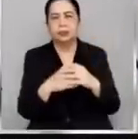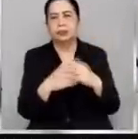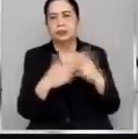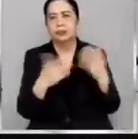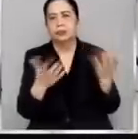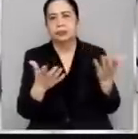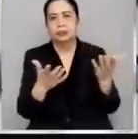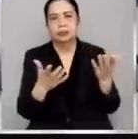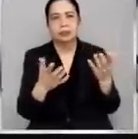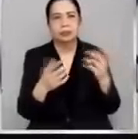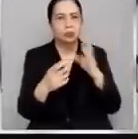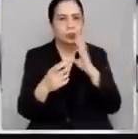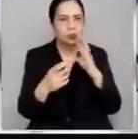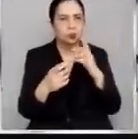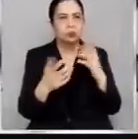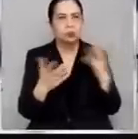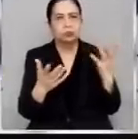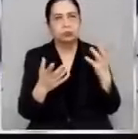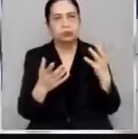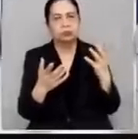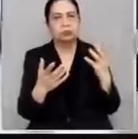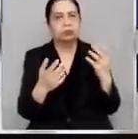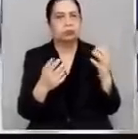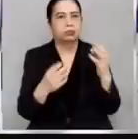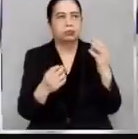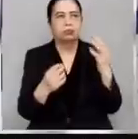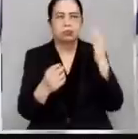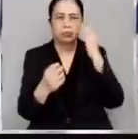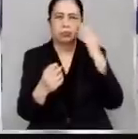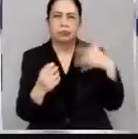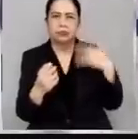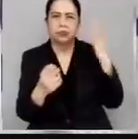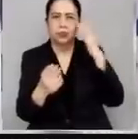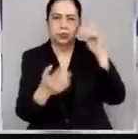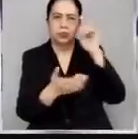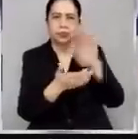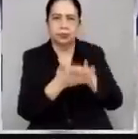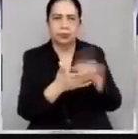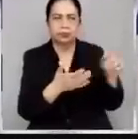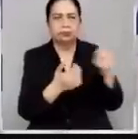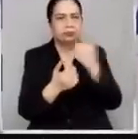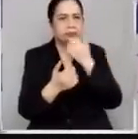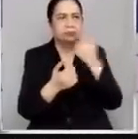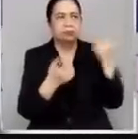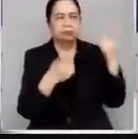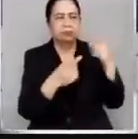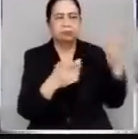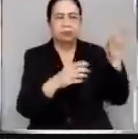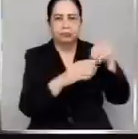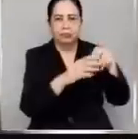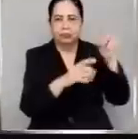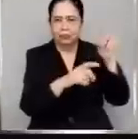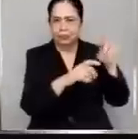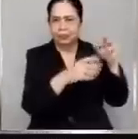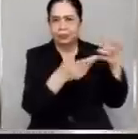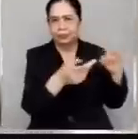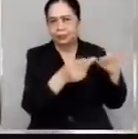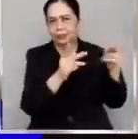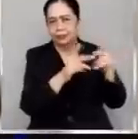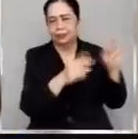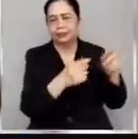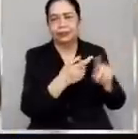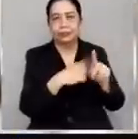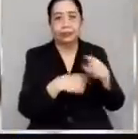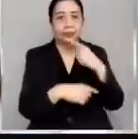it if we didn't have any reasonable ground to believe that something was going to happen or something may happen. Ayon sa Department